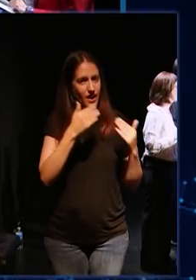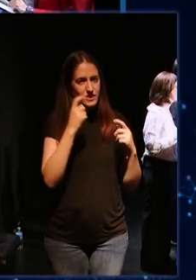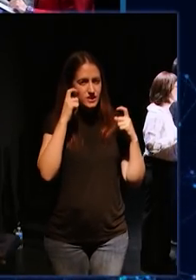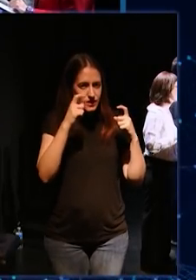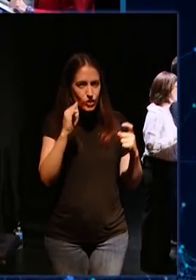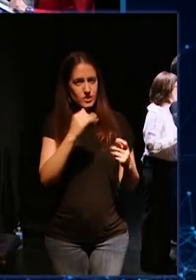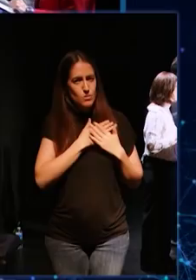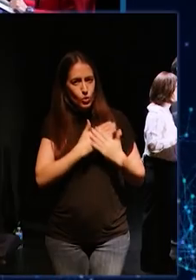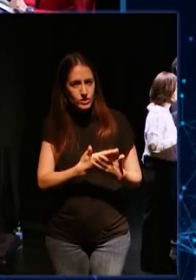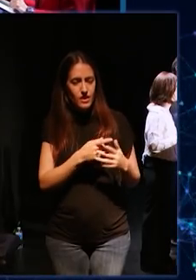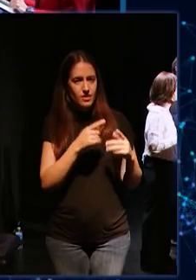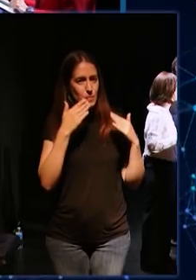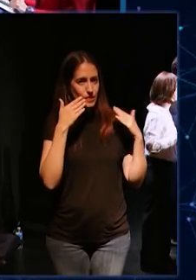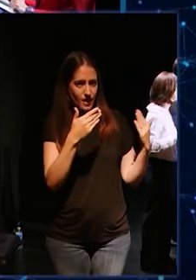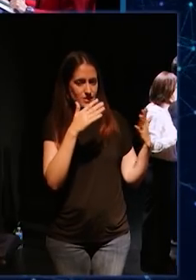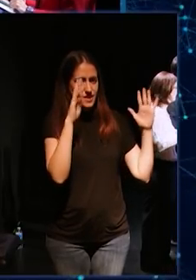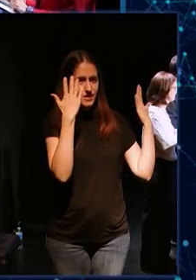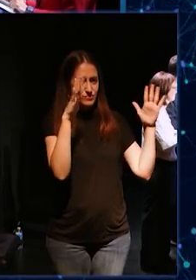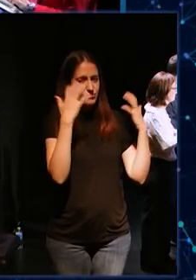voluntat.